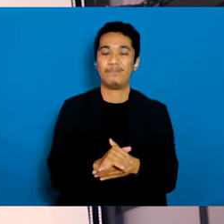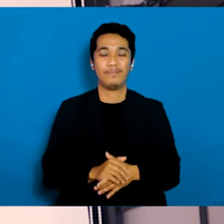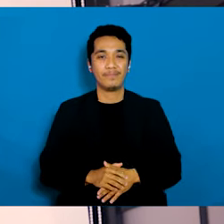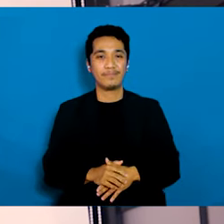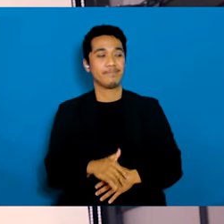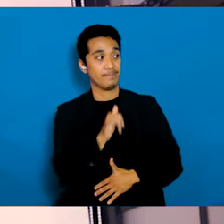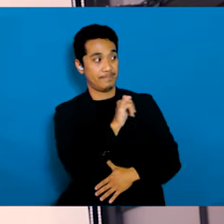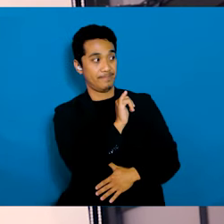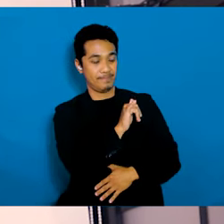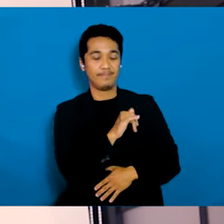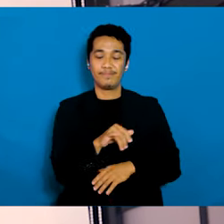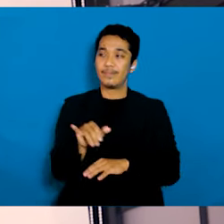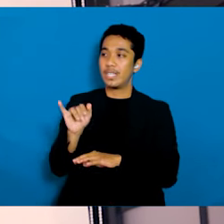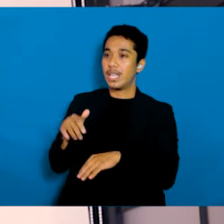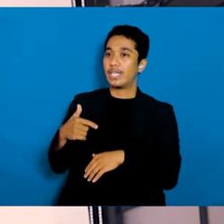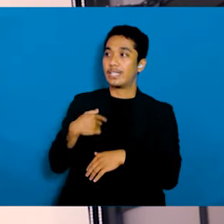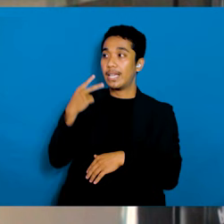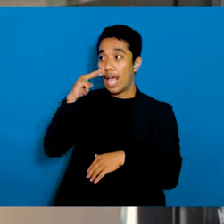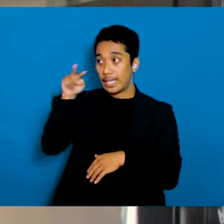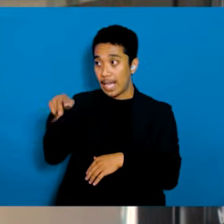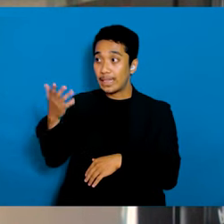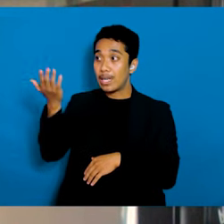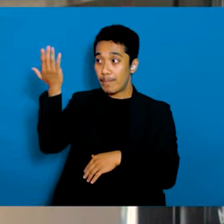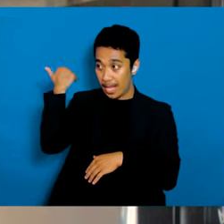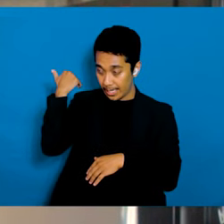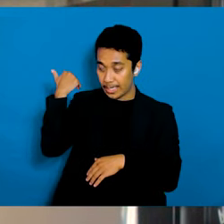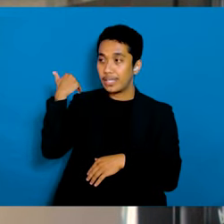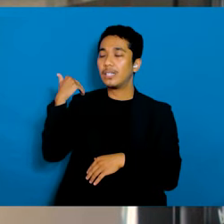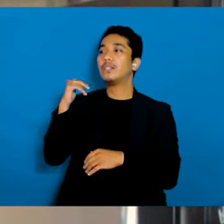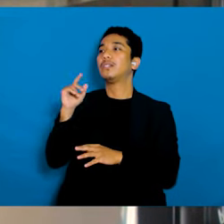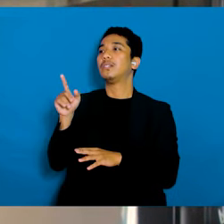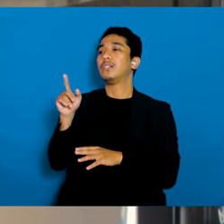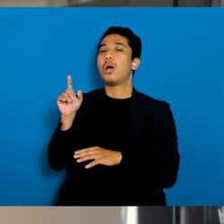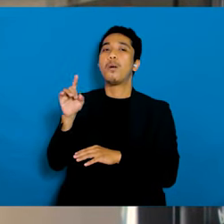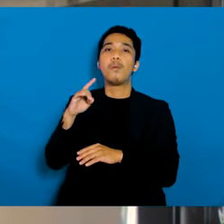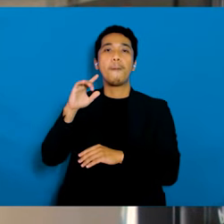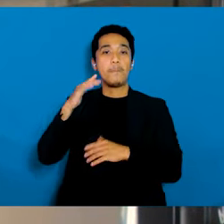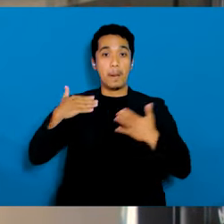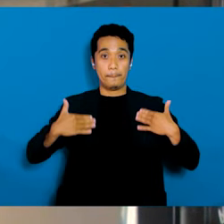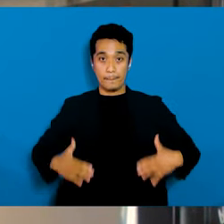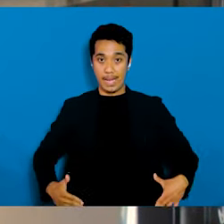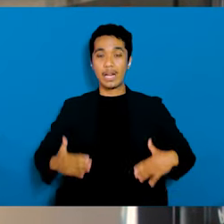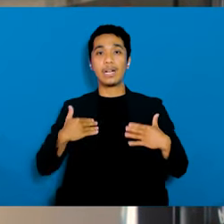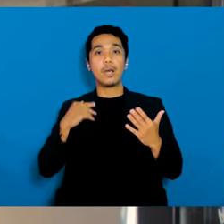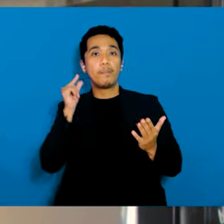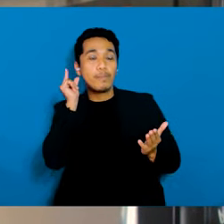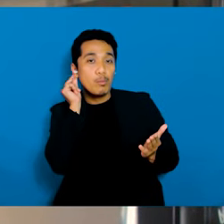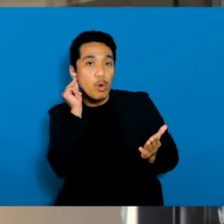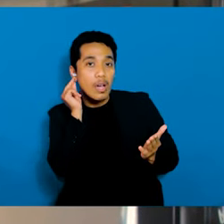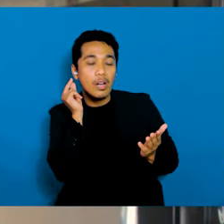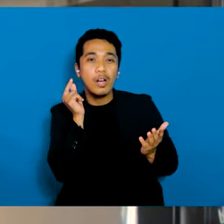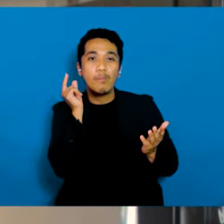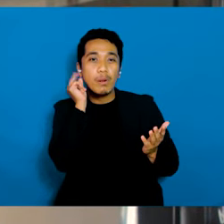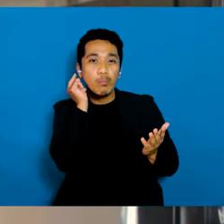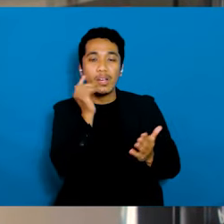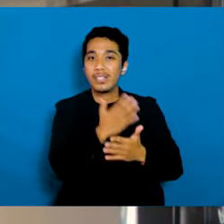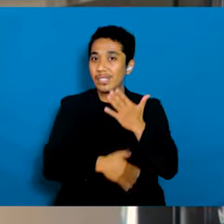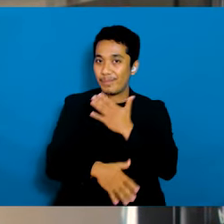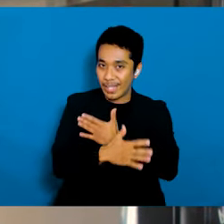seperti apa gambaran yang ini aja? Ya, yang saya lihat dari kemarin itu peran-peran